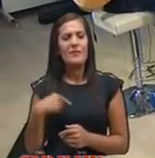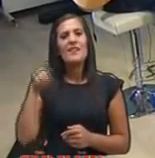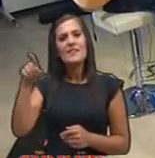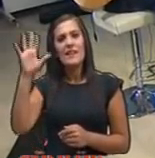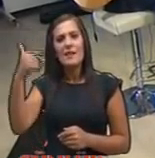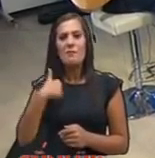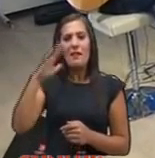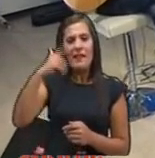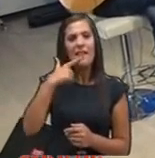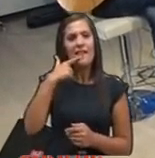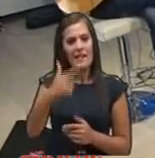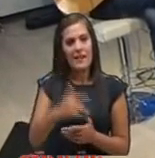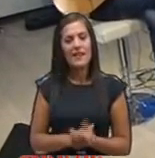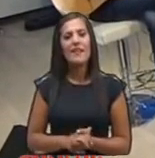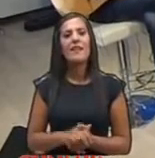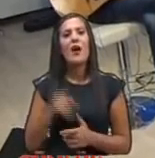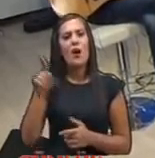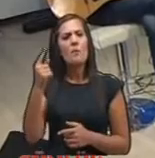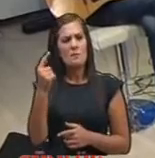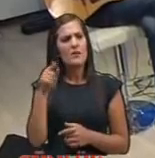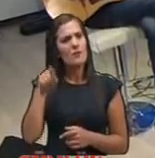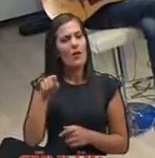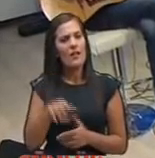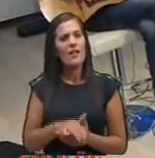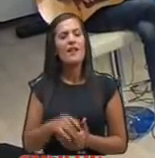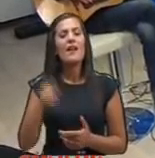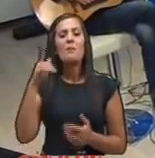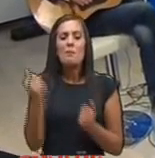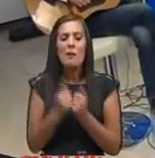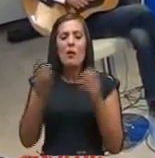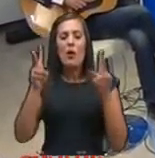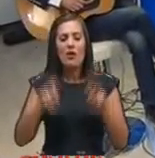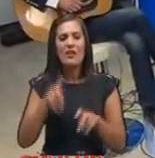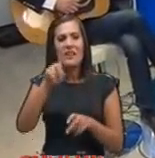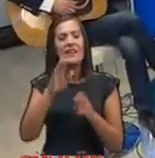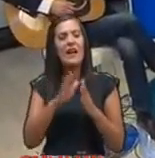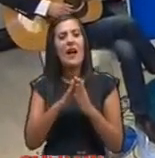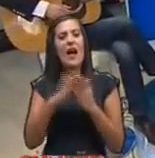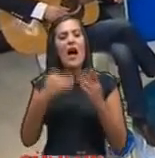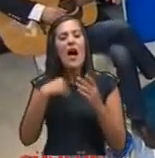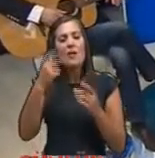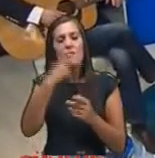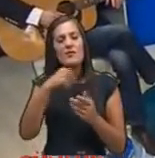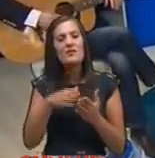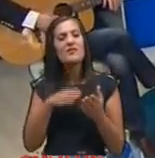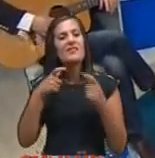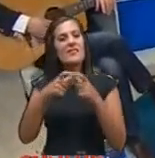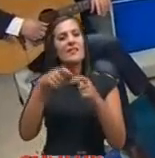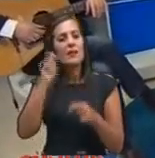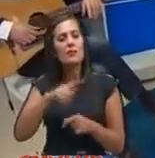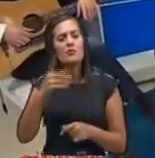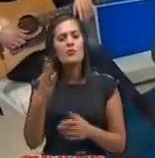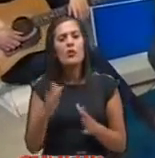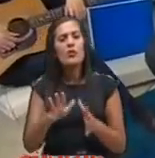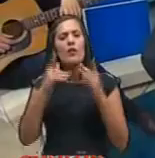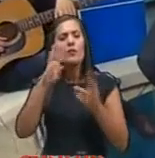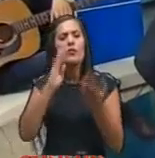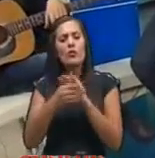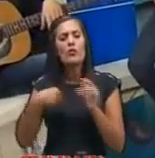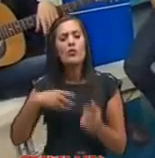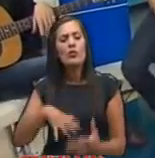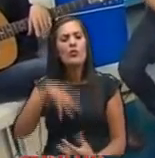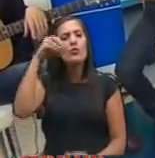hani bir şekilde aile kurduk, çoluk çocuk sahibi falan filan gibi olduk ki hayatın bazı gerçekleri de var. Evet. Ama müzik her zaman vardı. İşte bundan yaklaşık 4-5 sene önce işte yüksek sadakat